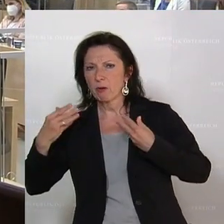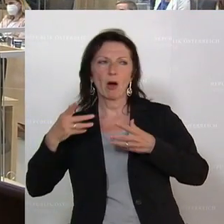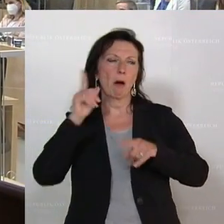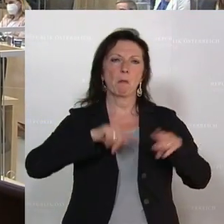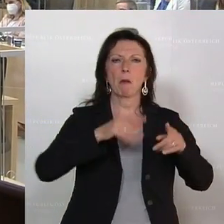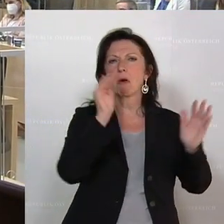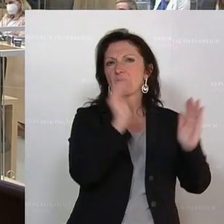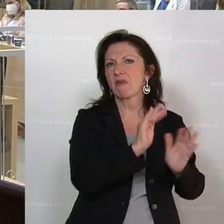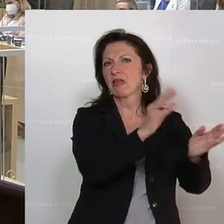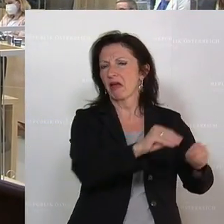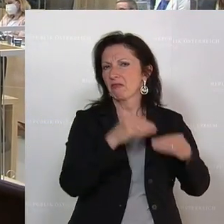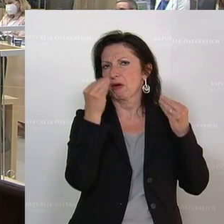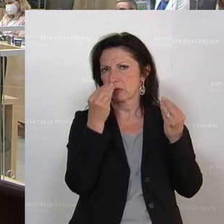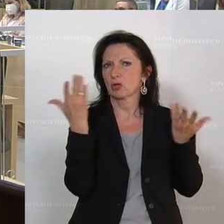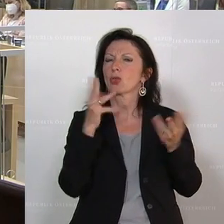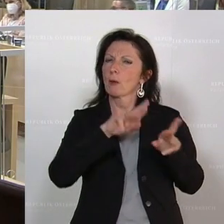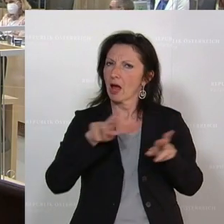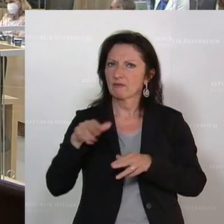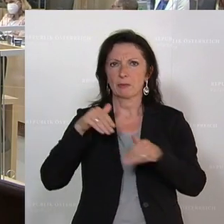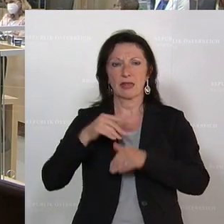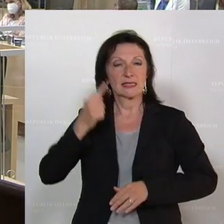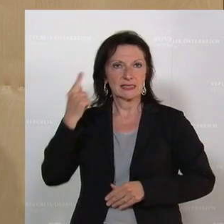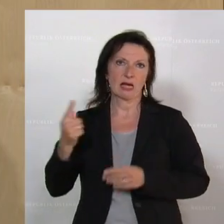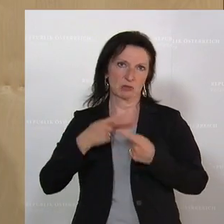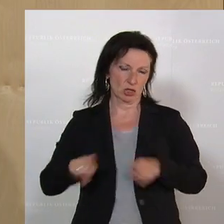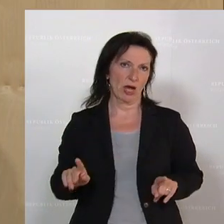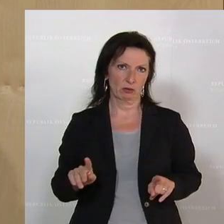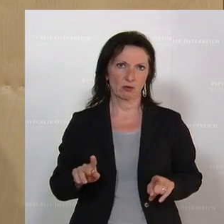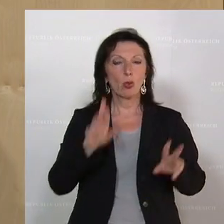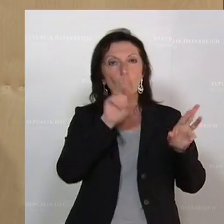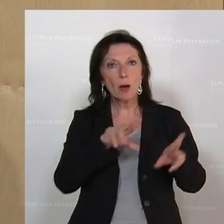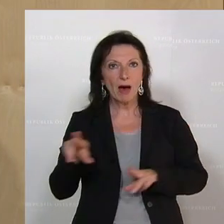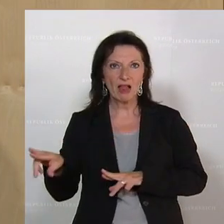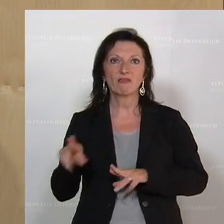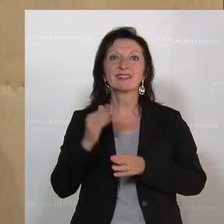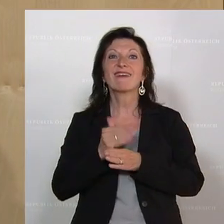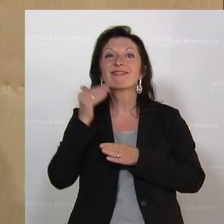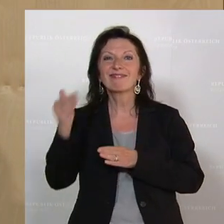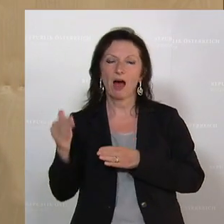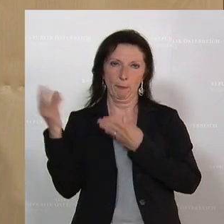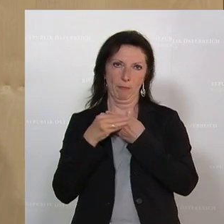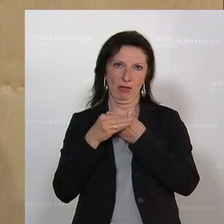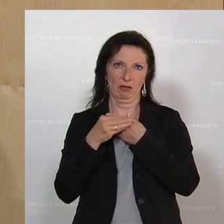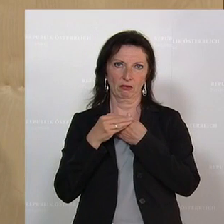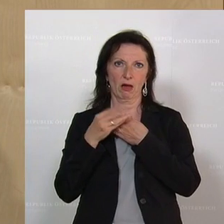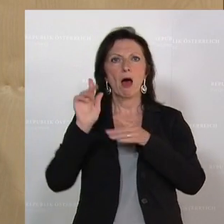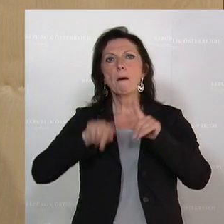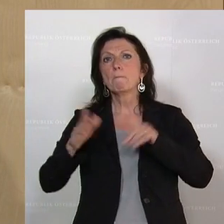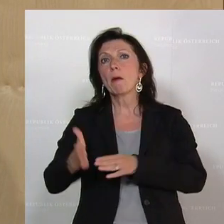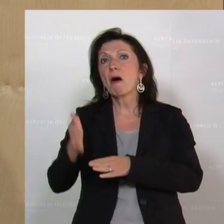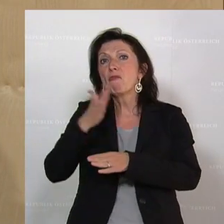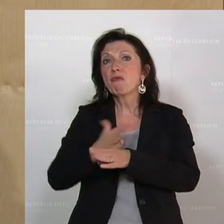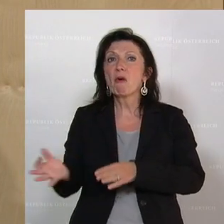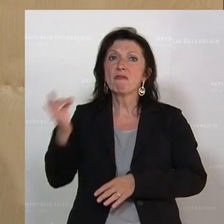Grundsätzlich treffen die Minister, die zuständig sind, ihre Entscheidungen. Im Regelfall werde ich danach informiert, manchmal werde ich vorher um die